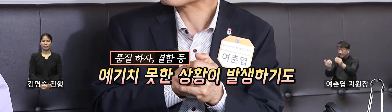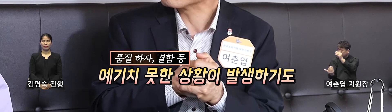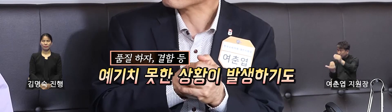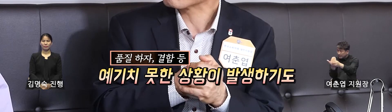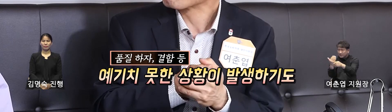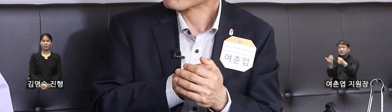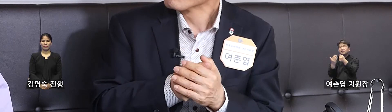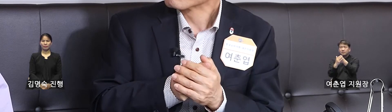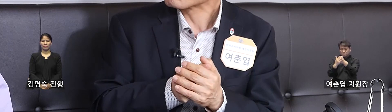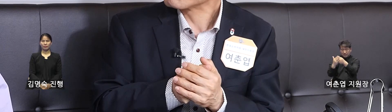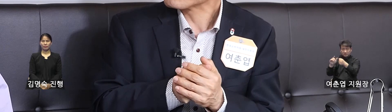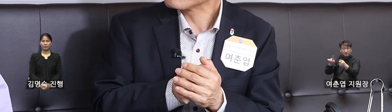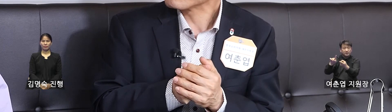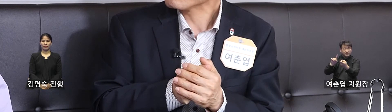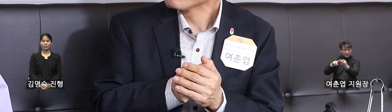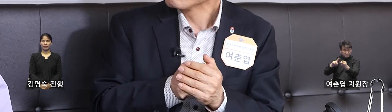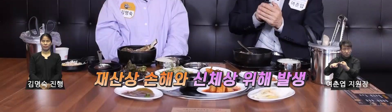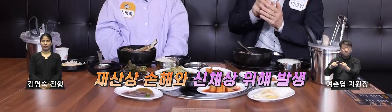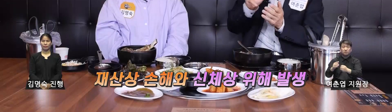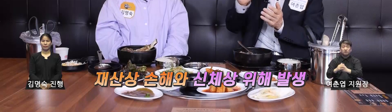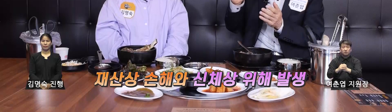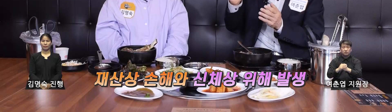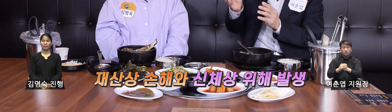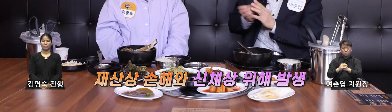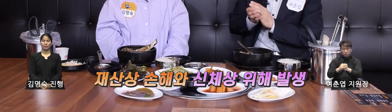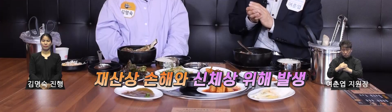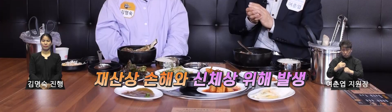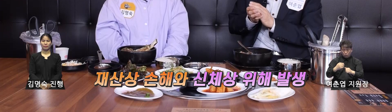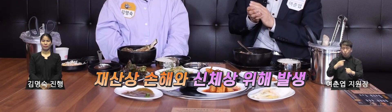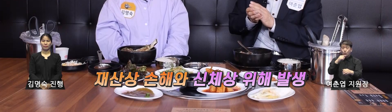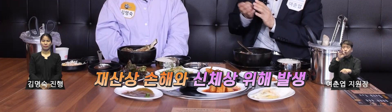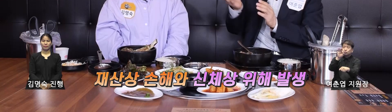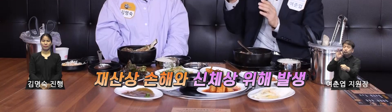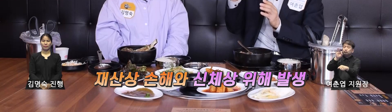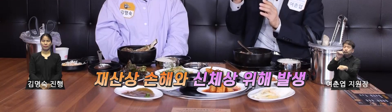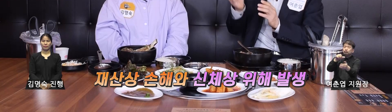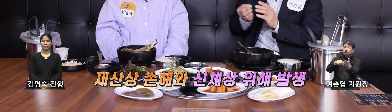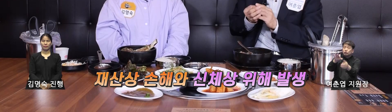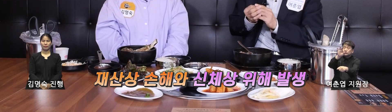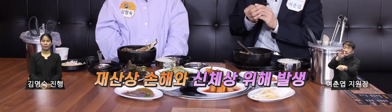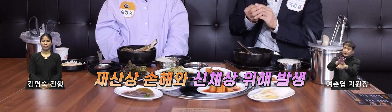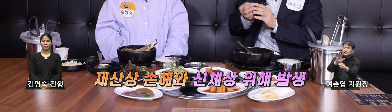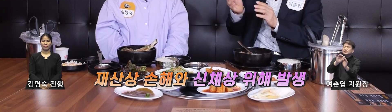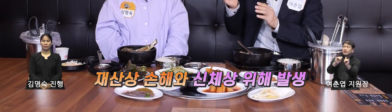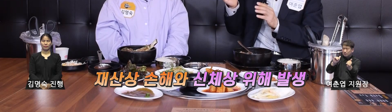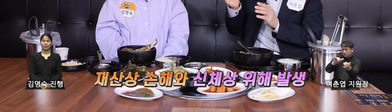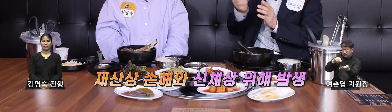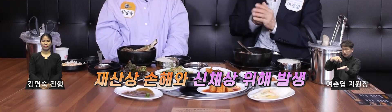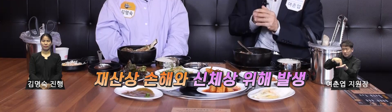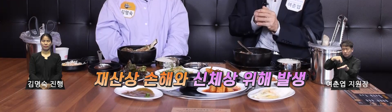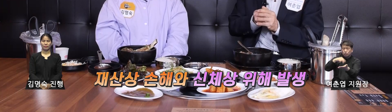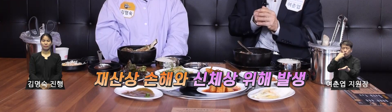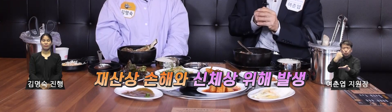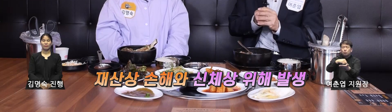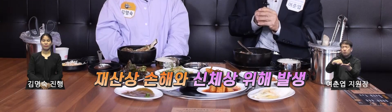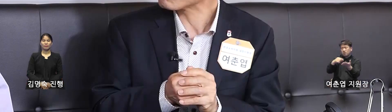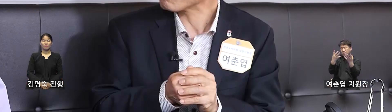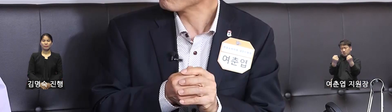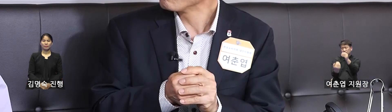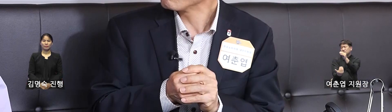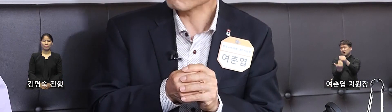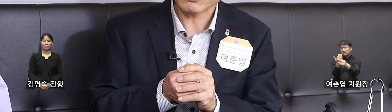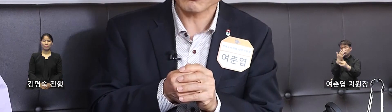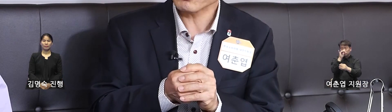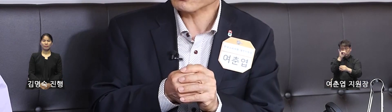발생함으로 인해서 소비자에게 어떤 재산상 손해 또 신체상 위해 이런 것들이 적지 않게 발생을 하는